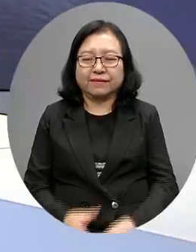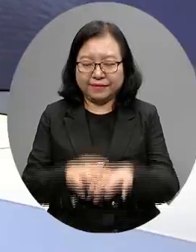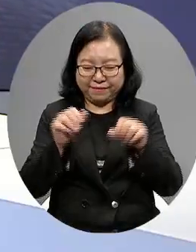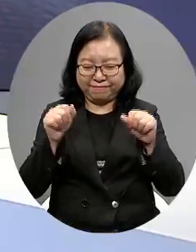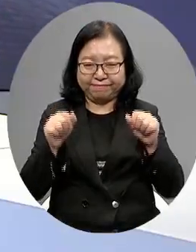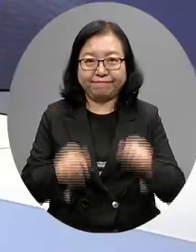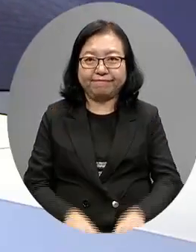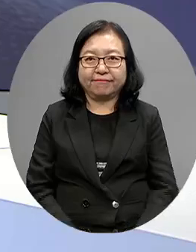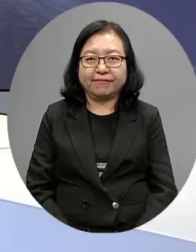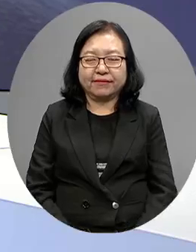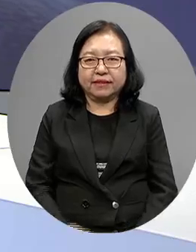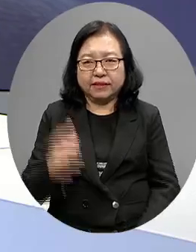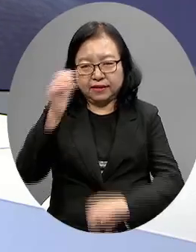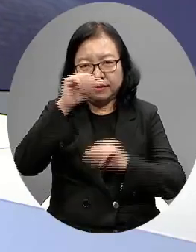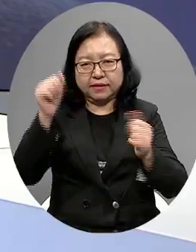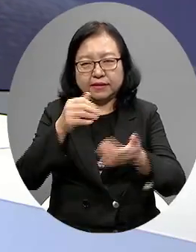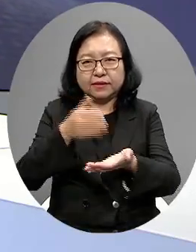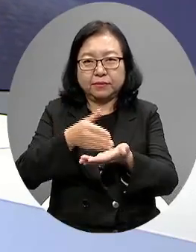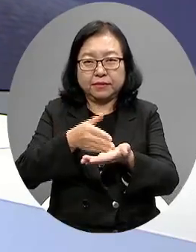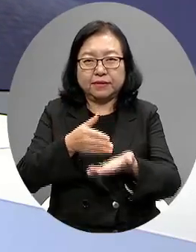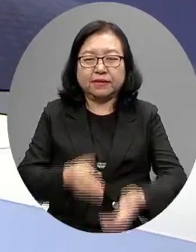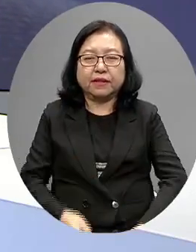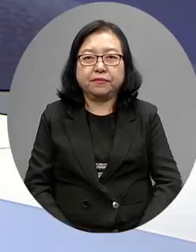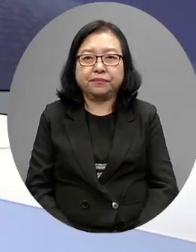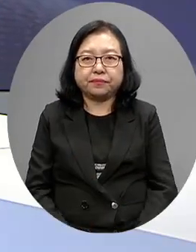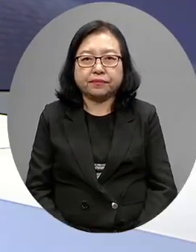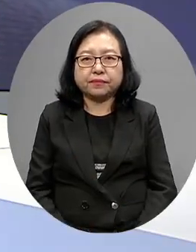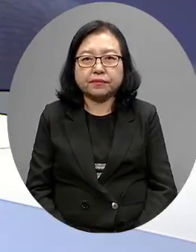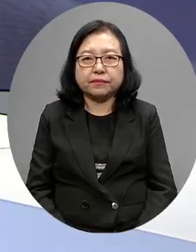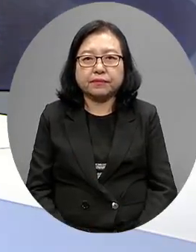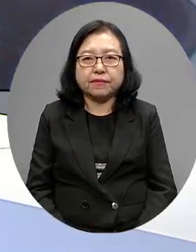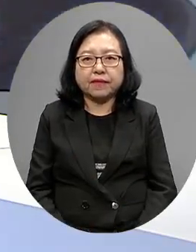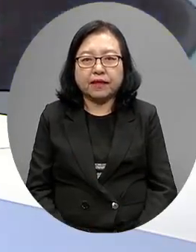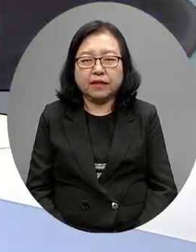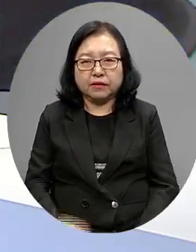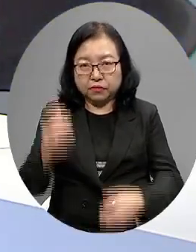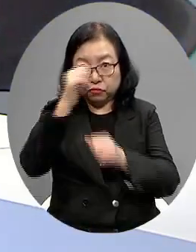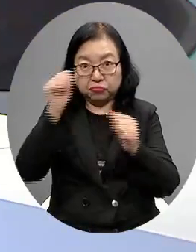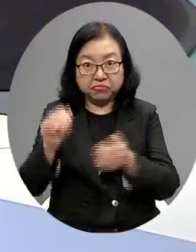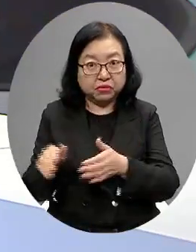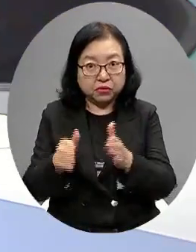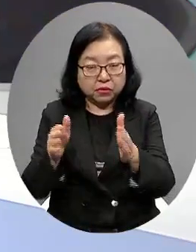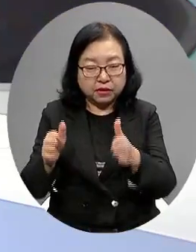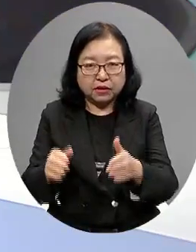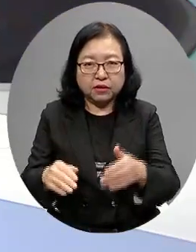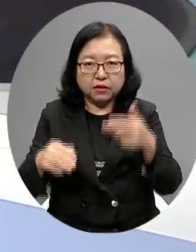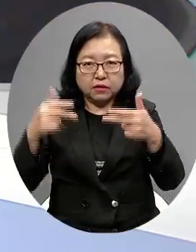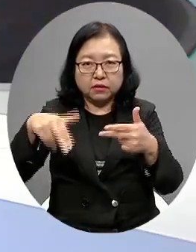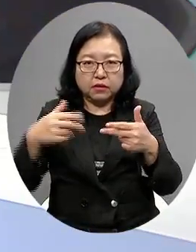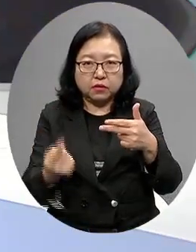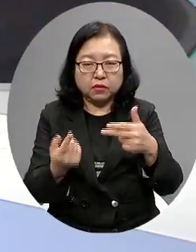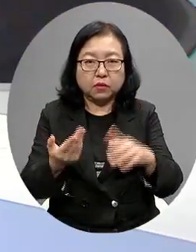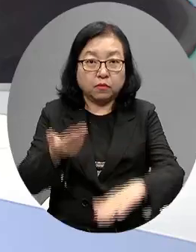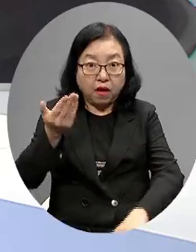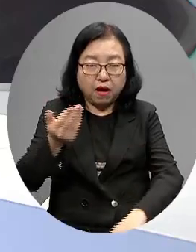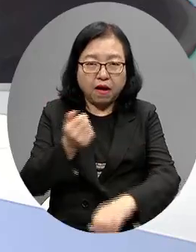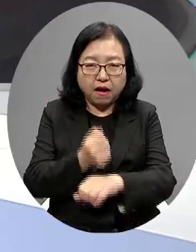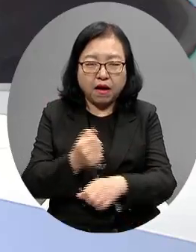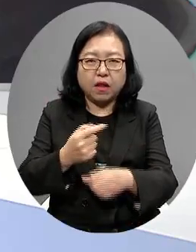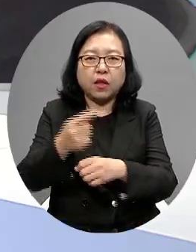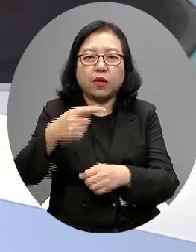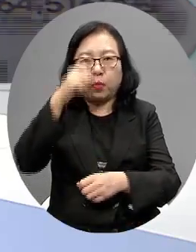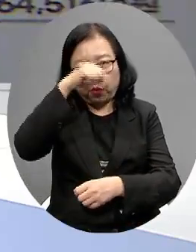여러분 안녕하십니까 계속해서 뉴스데스크 충북 소식입니다 충청북도가 7조원이 넘는 내년도 예산안을